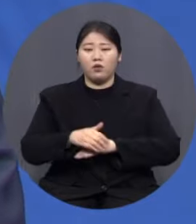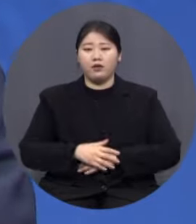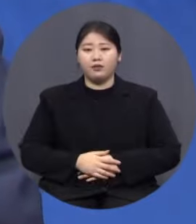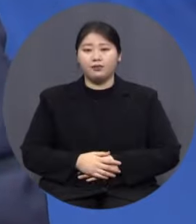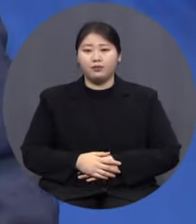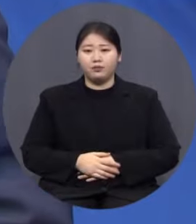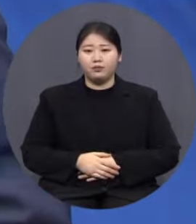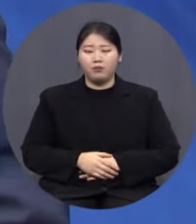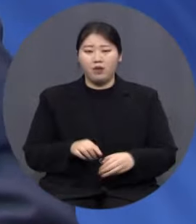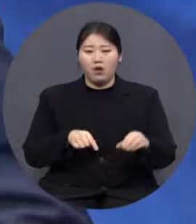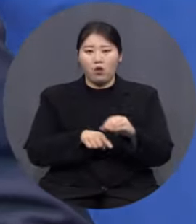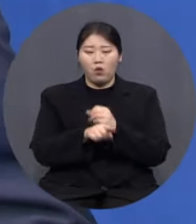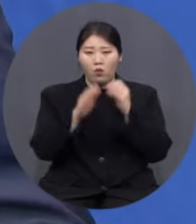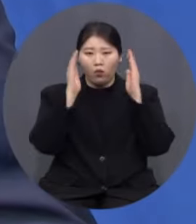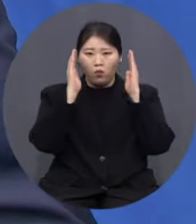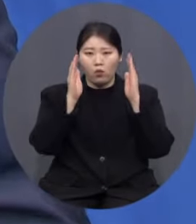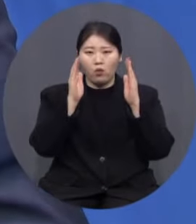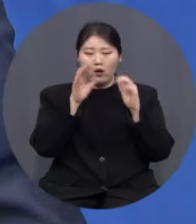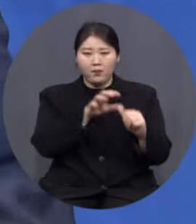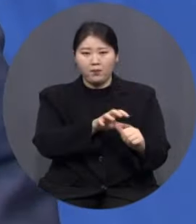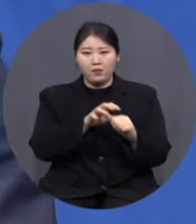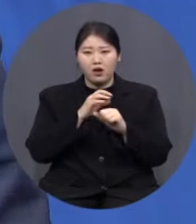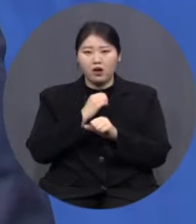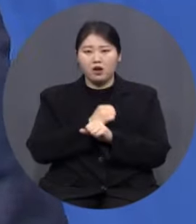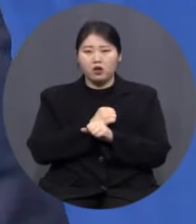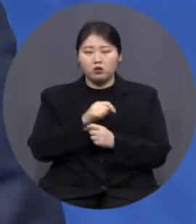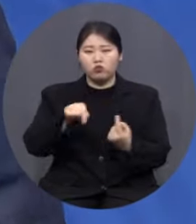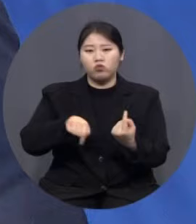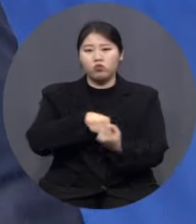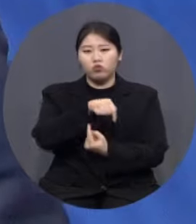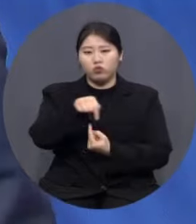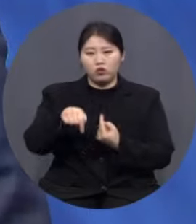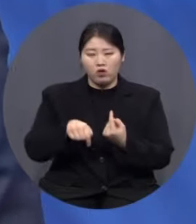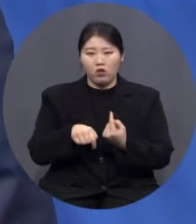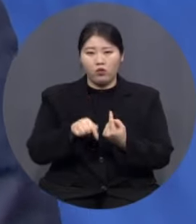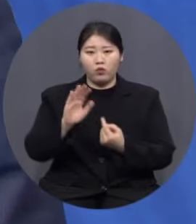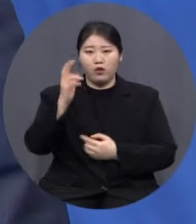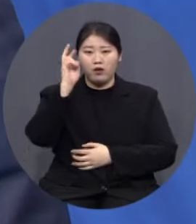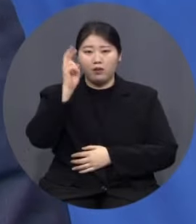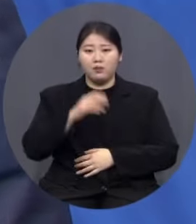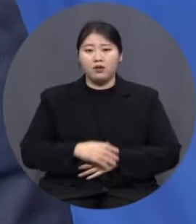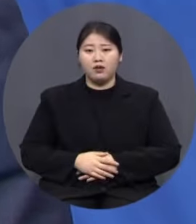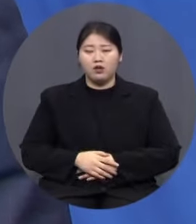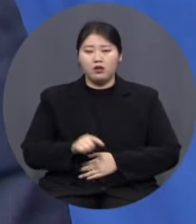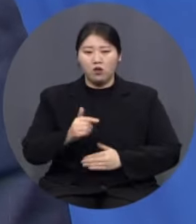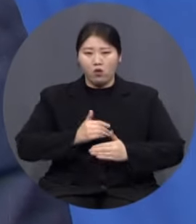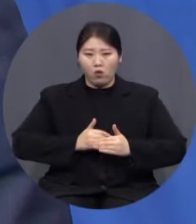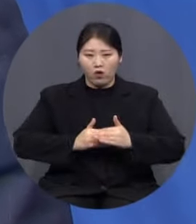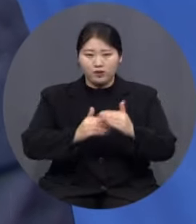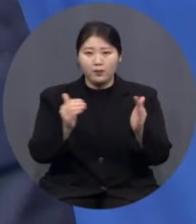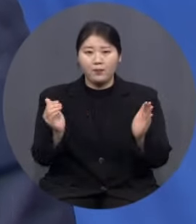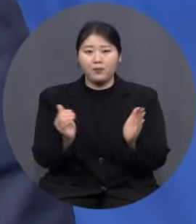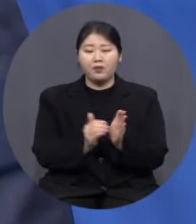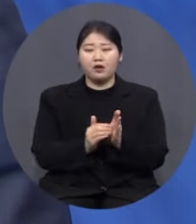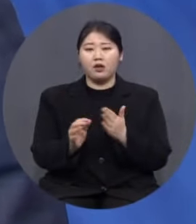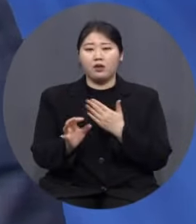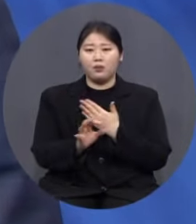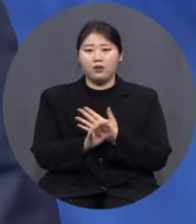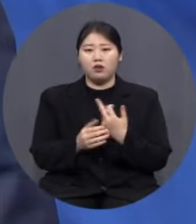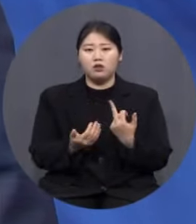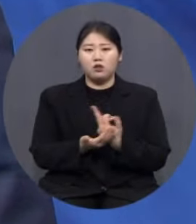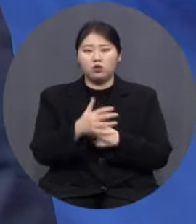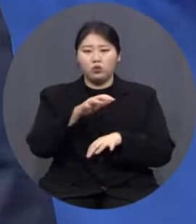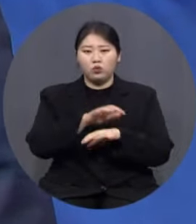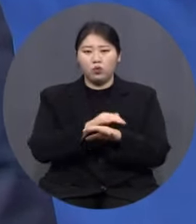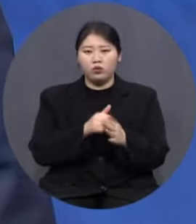과학 영농에 기반한 데이터의 기반해서 운영되게 될 것입니다 그런 과정들이 거쳐 되면 어 저주